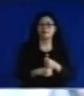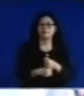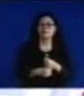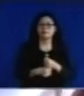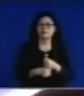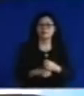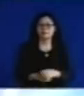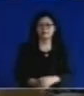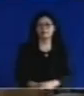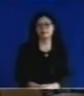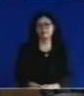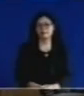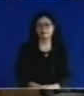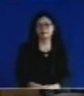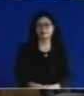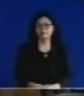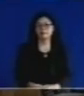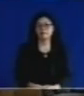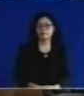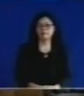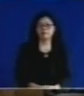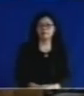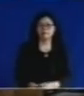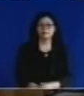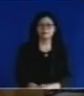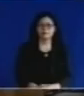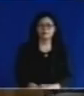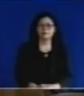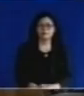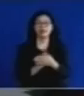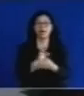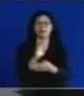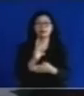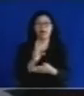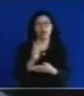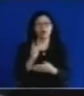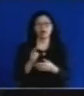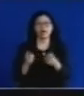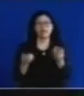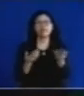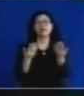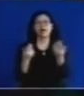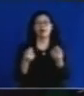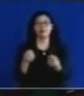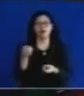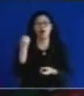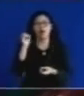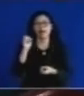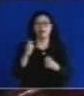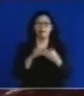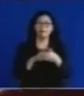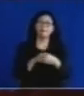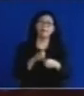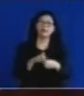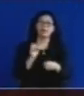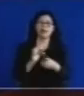pun belum. Terima kasih. Waktu Anda habis. Silakan pada pasangan calon nomor 2. Silakan Bapak, waktu 1 menit dari sekarang.